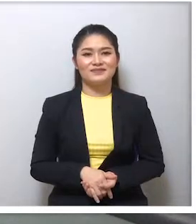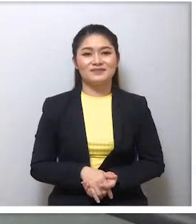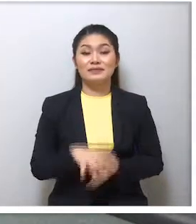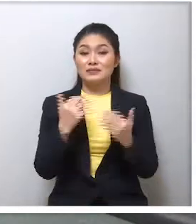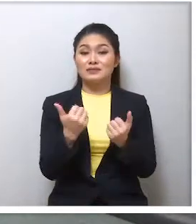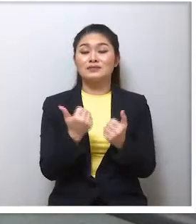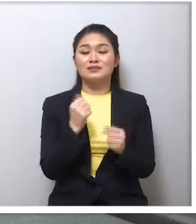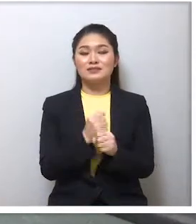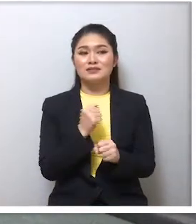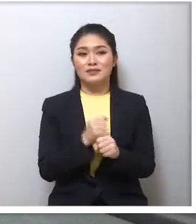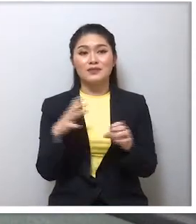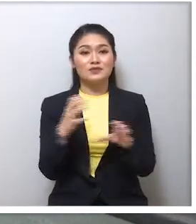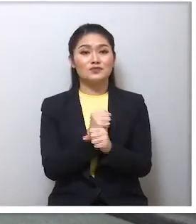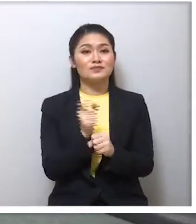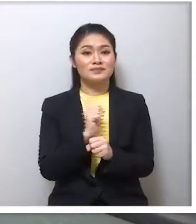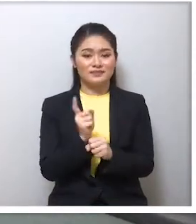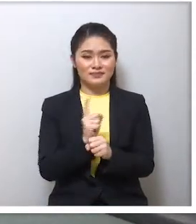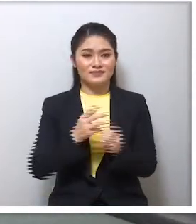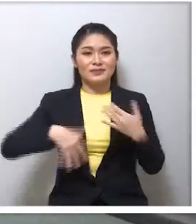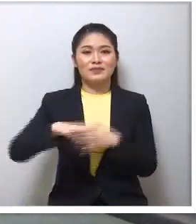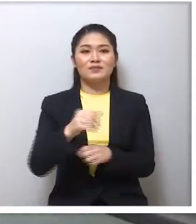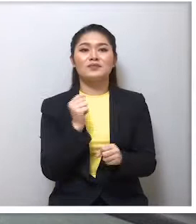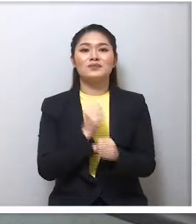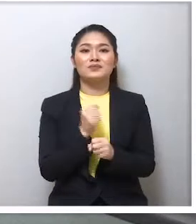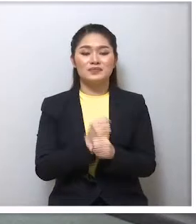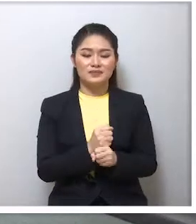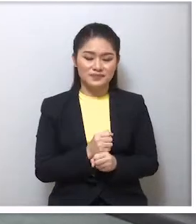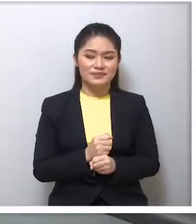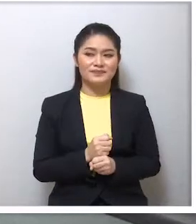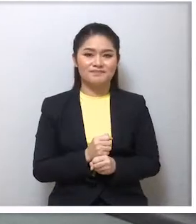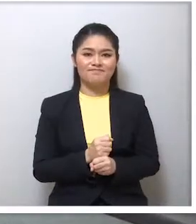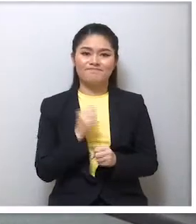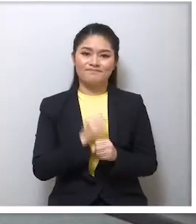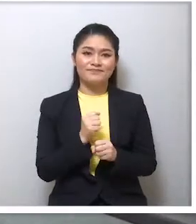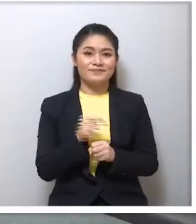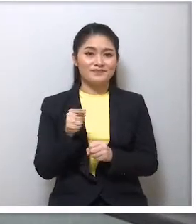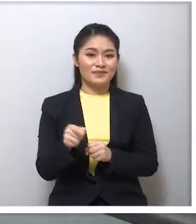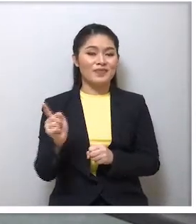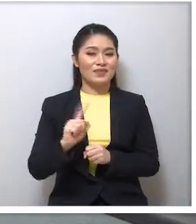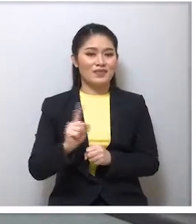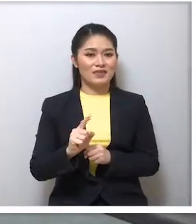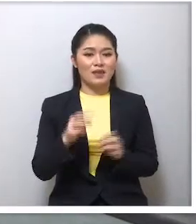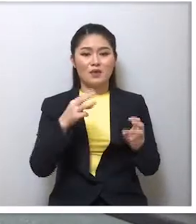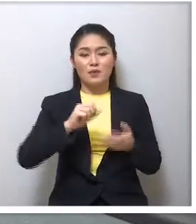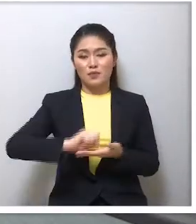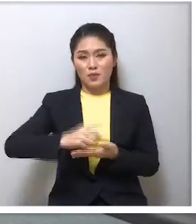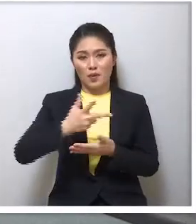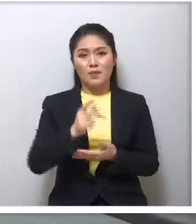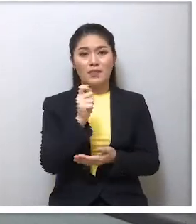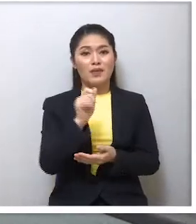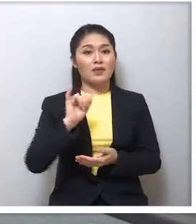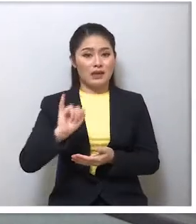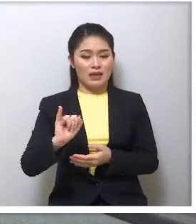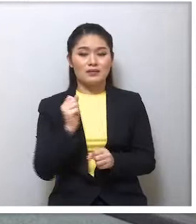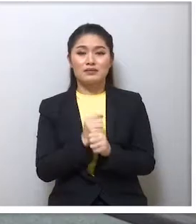ครับสำหรับชิ้นนี้ก็สรุปว่าเราเนี่ยนะครับสร้างชิ้นงานจาก Illustrator